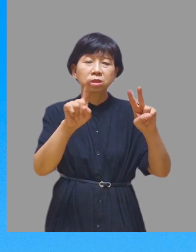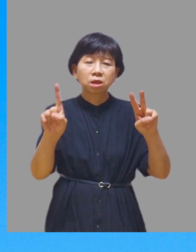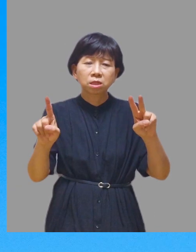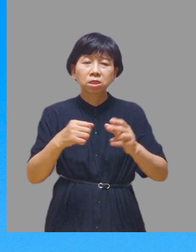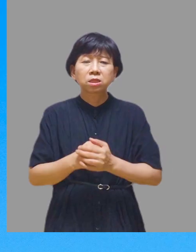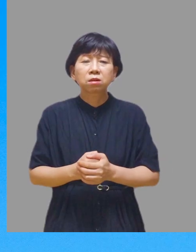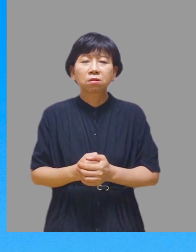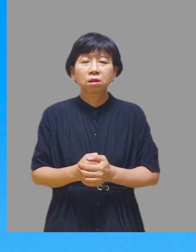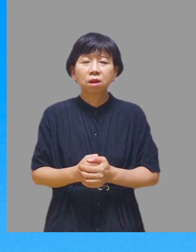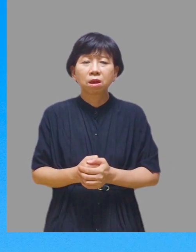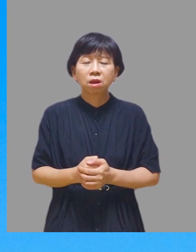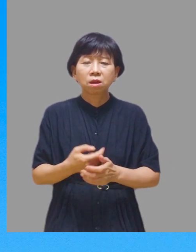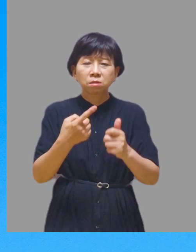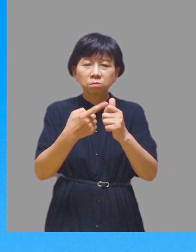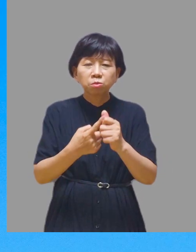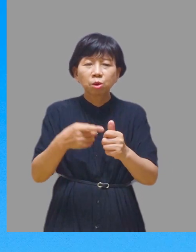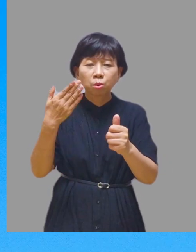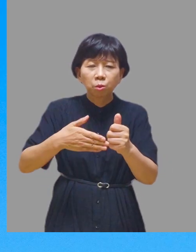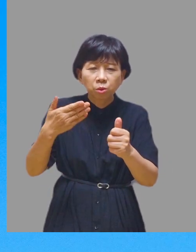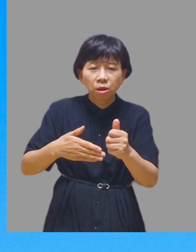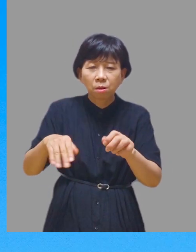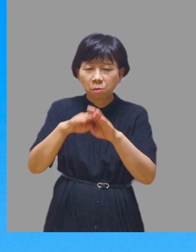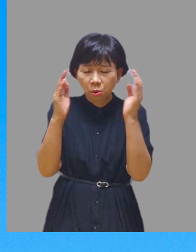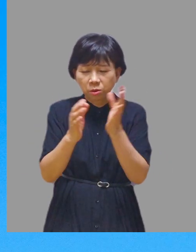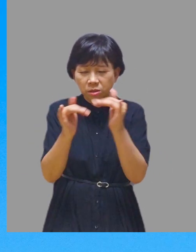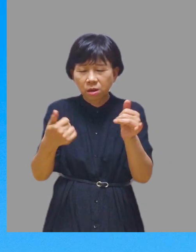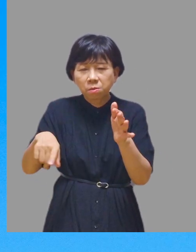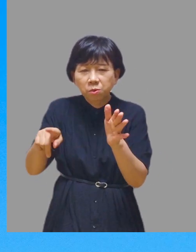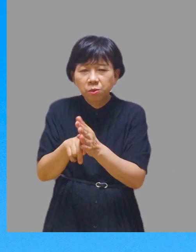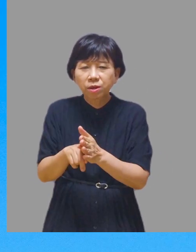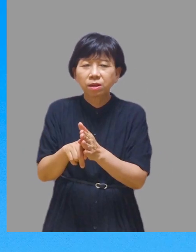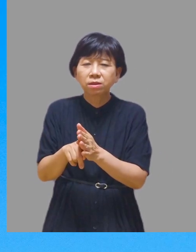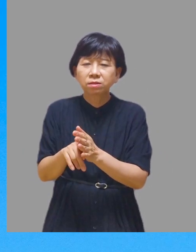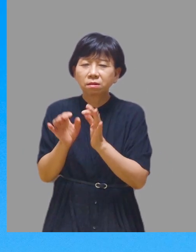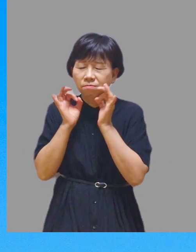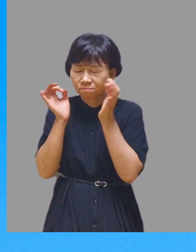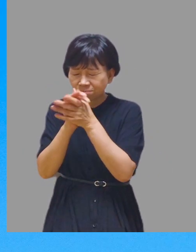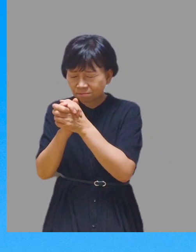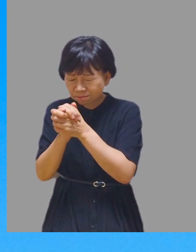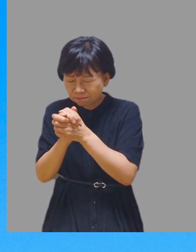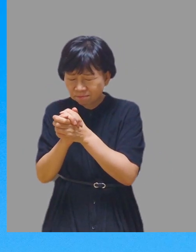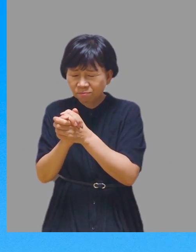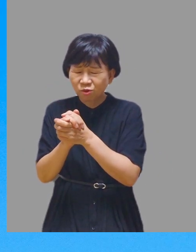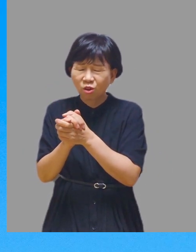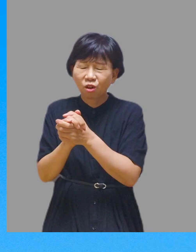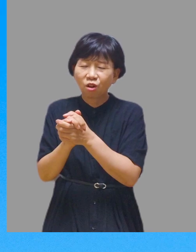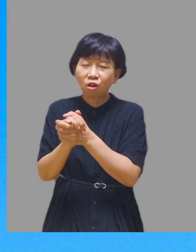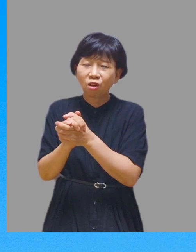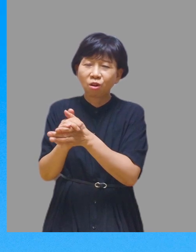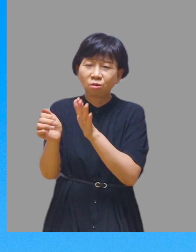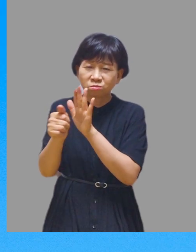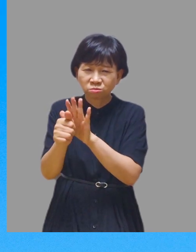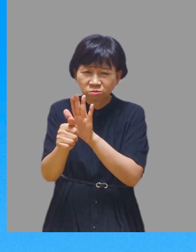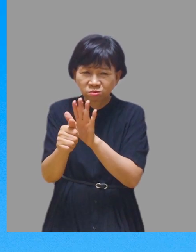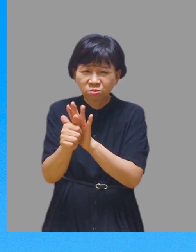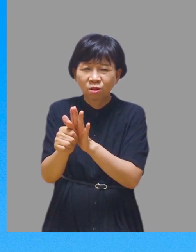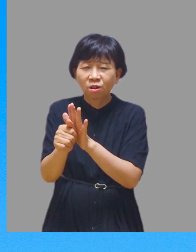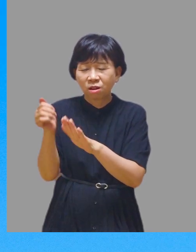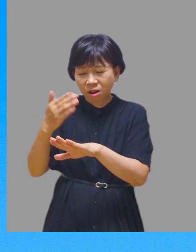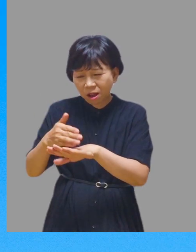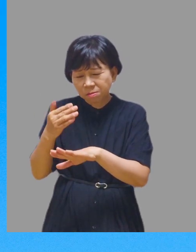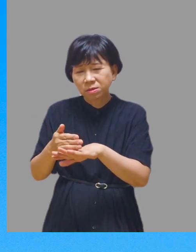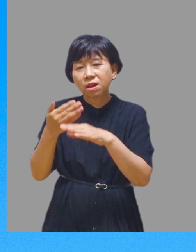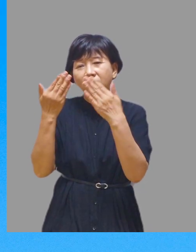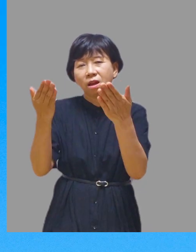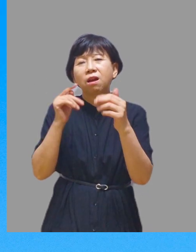권하노니 모든 사람을 위하여 간구와 기도와 도고와 감사를 하되. 모든 사람을 위하여 무엇인가를